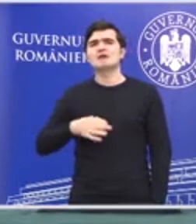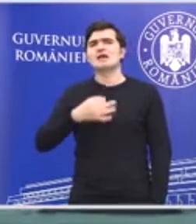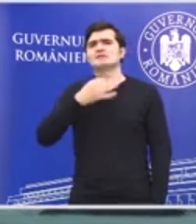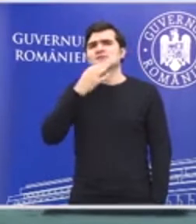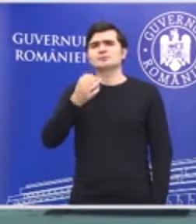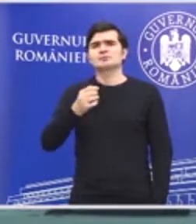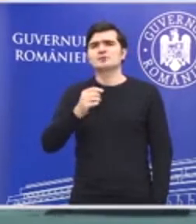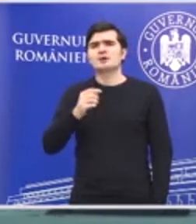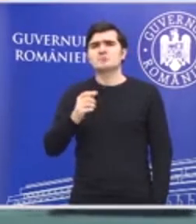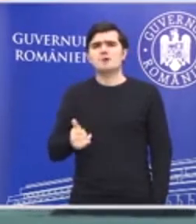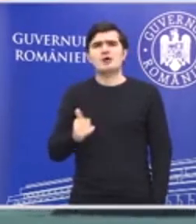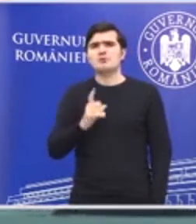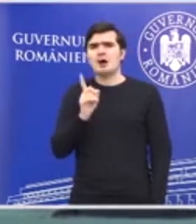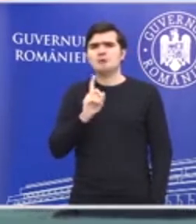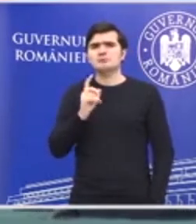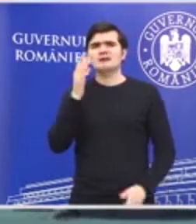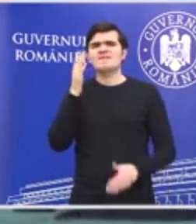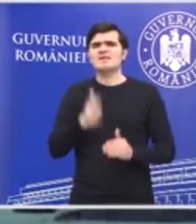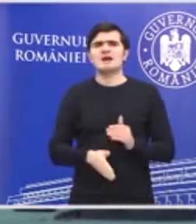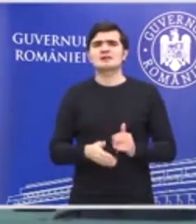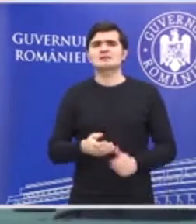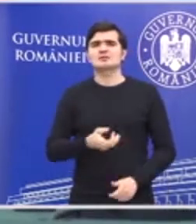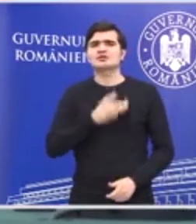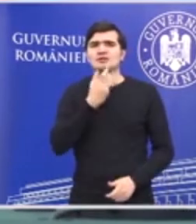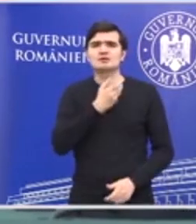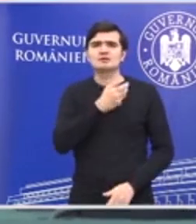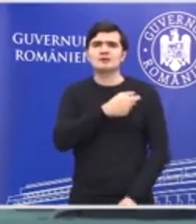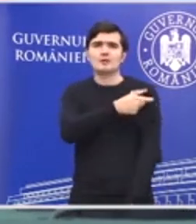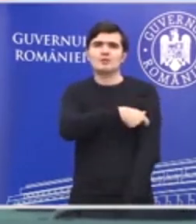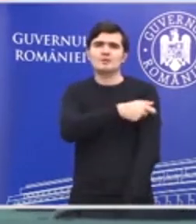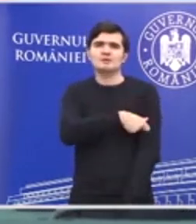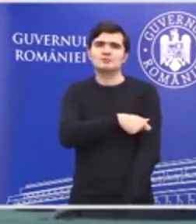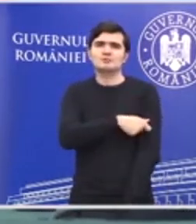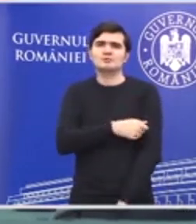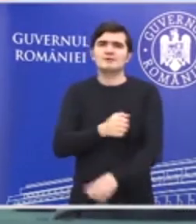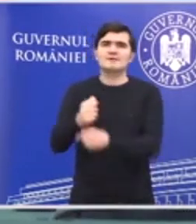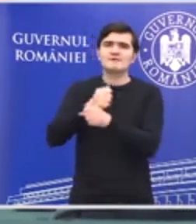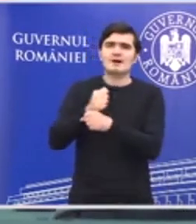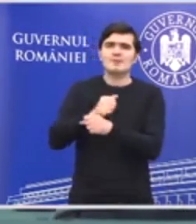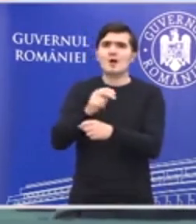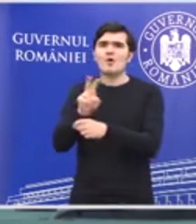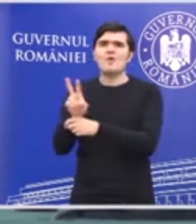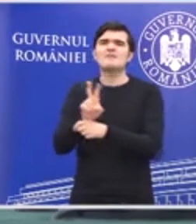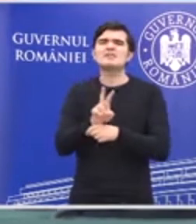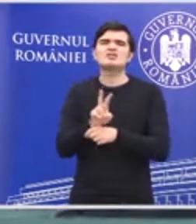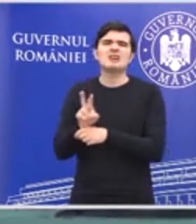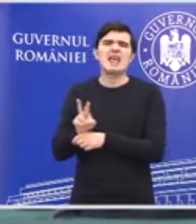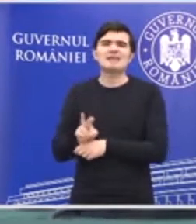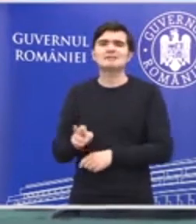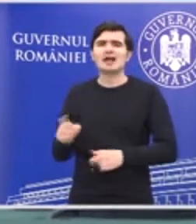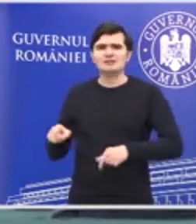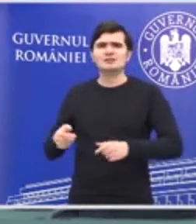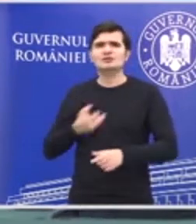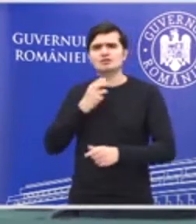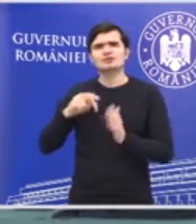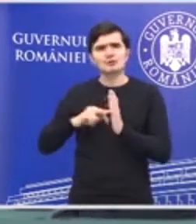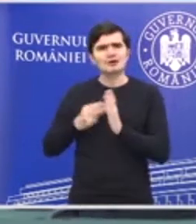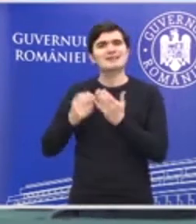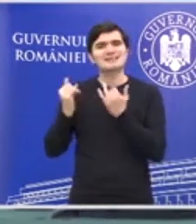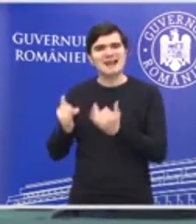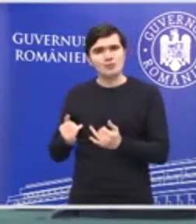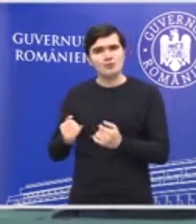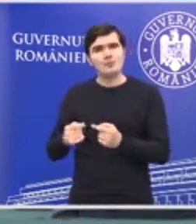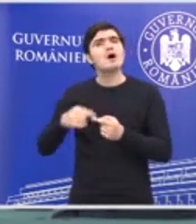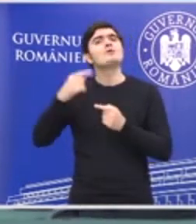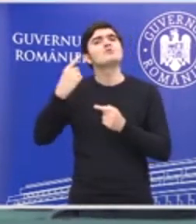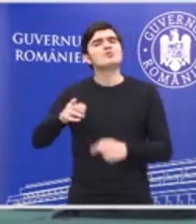este finalizată ședința Comitetului de Farmacovigilență, ședință care are loc chiar la acest moment. În urma acestei ședințe